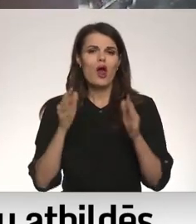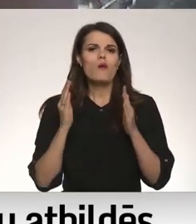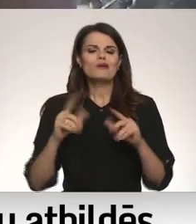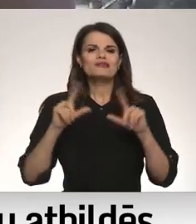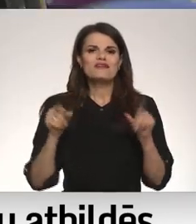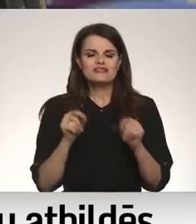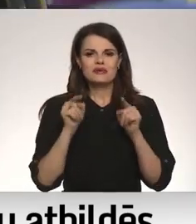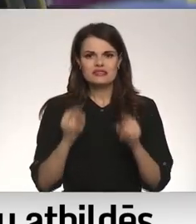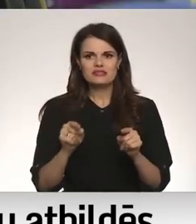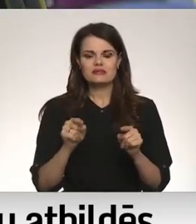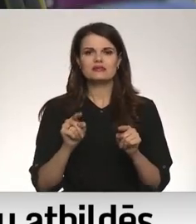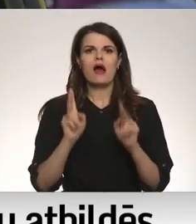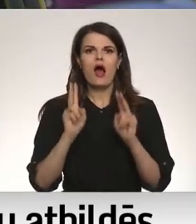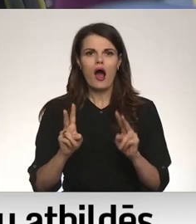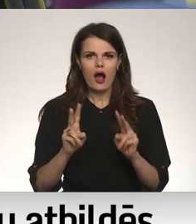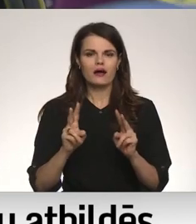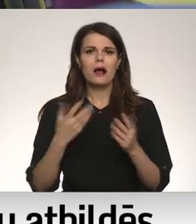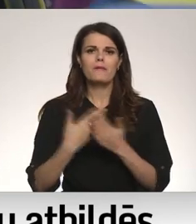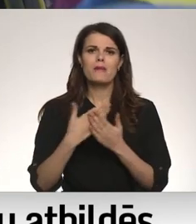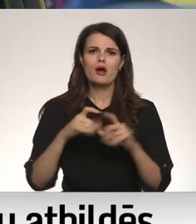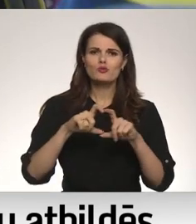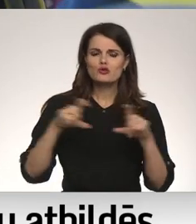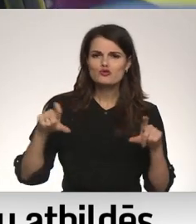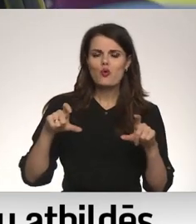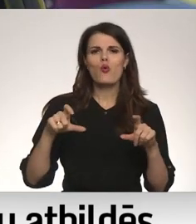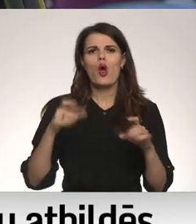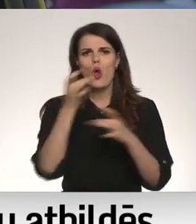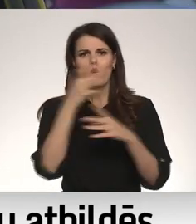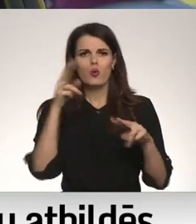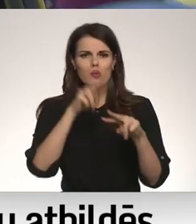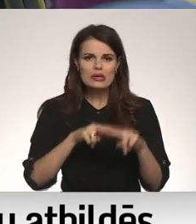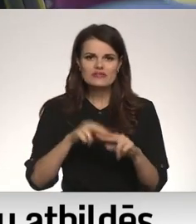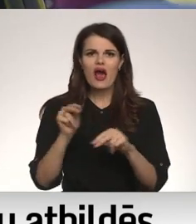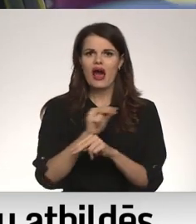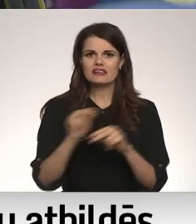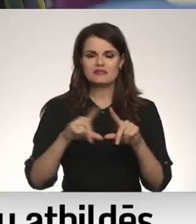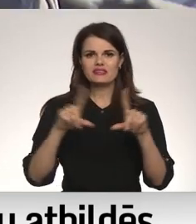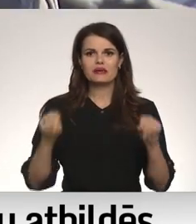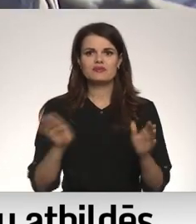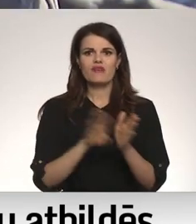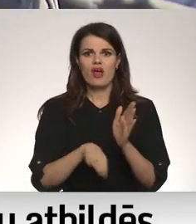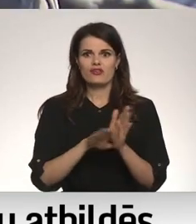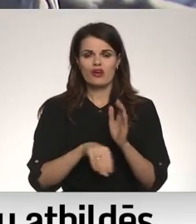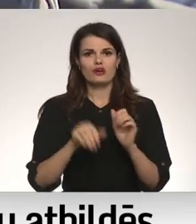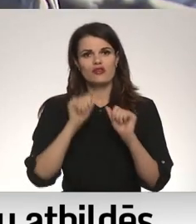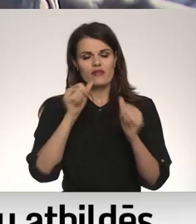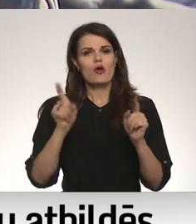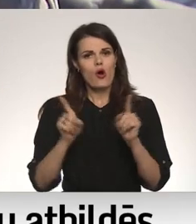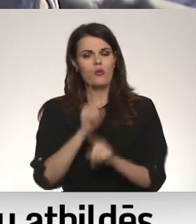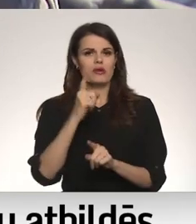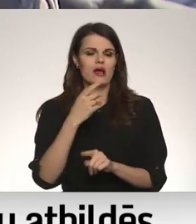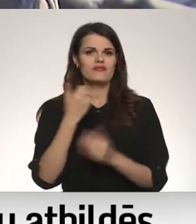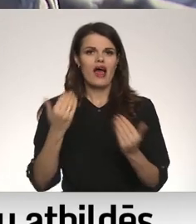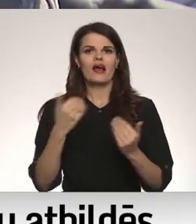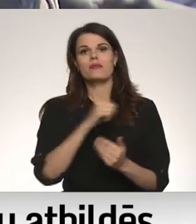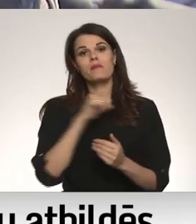kad nepielāgot publiskas vietas, skolas, kultūras vietas un ārstniecības iestādes vienkārši nevarēs. Nevis tā būs